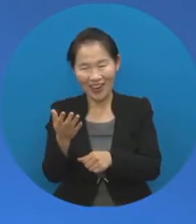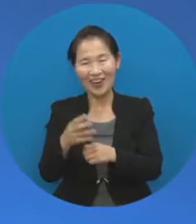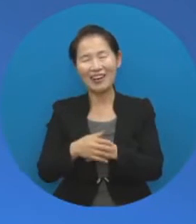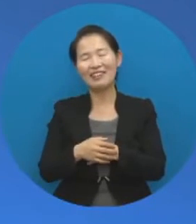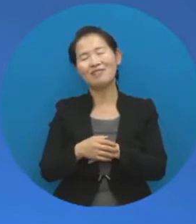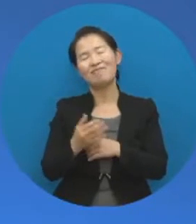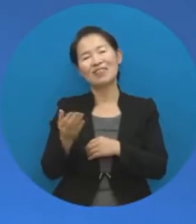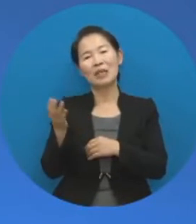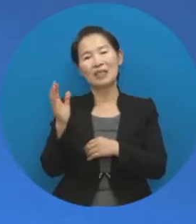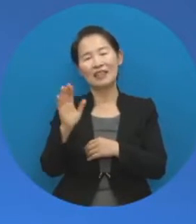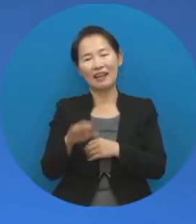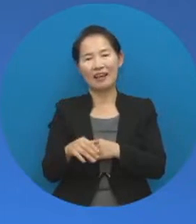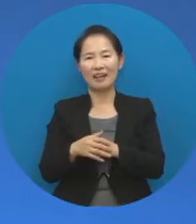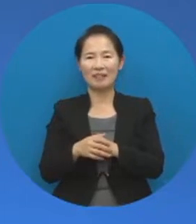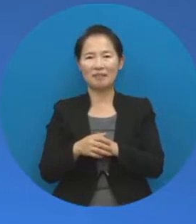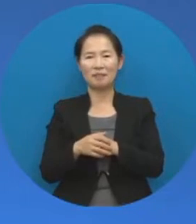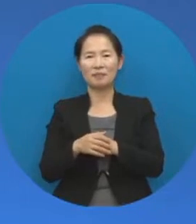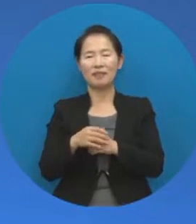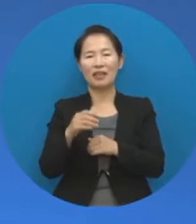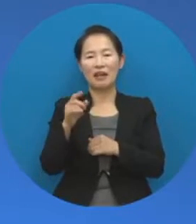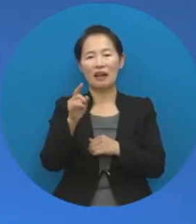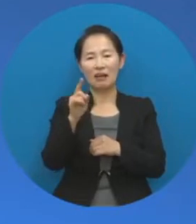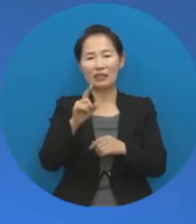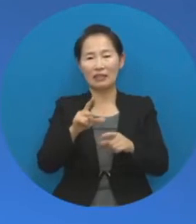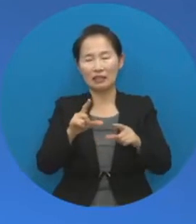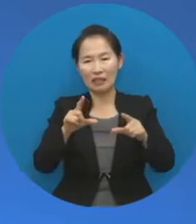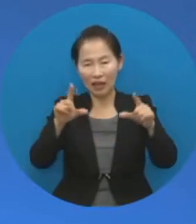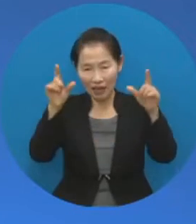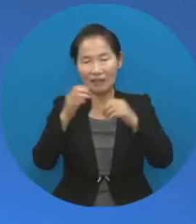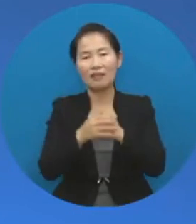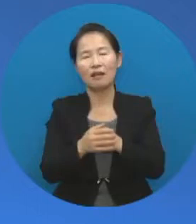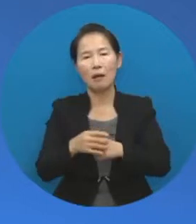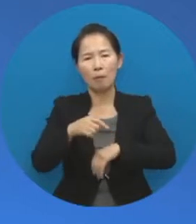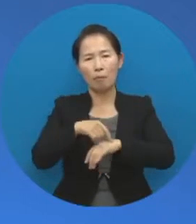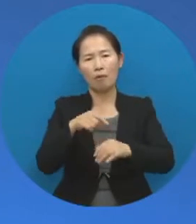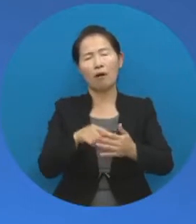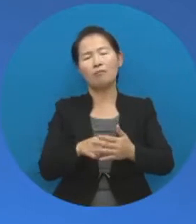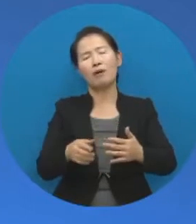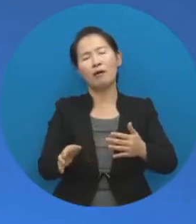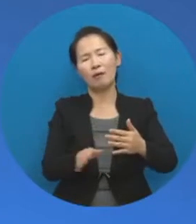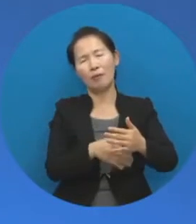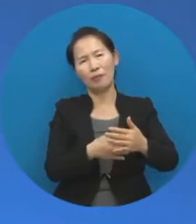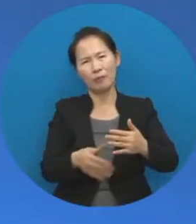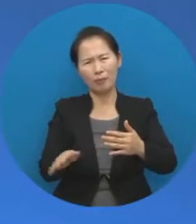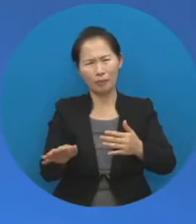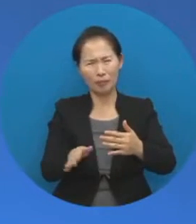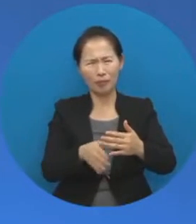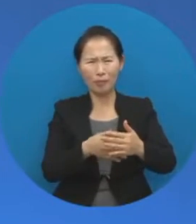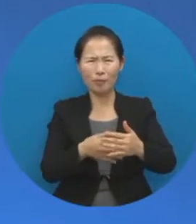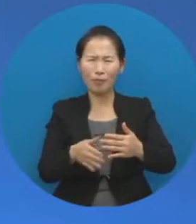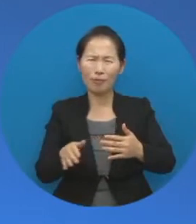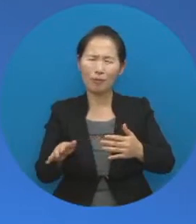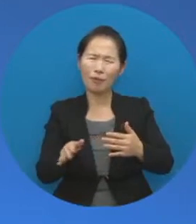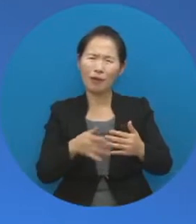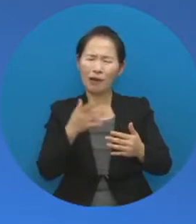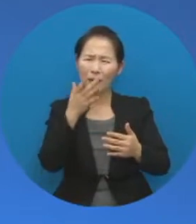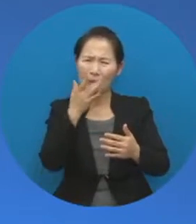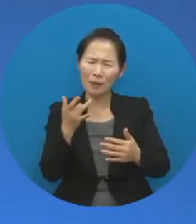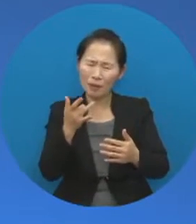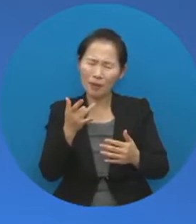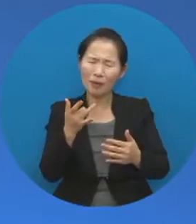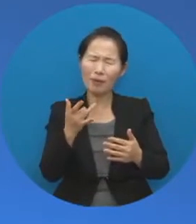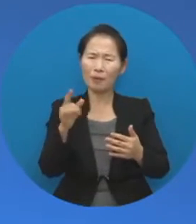그런데 어느 날 굉장히 공허함이 몰려오더라고요. 뭔가 채워지지 않는 공허함, 별로 행복하지가 않은